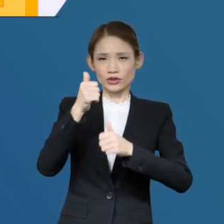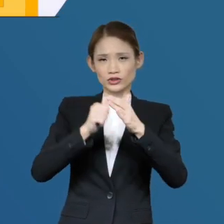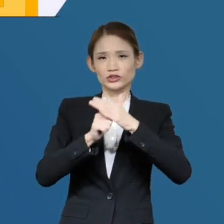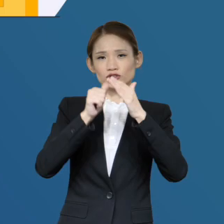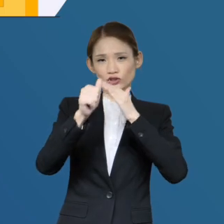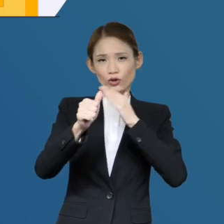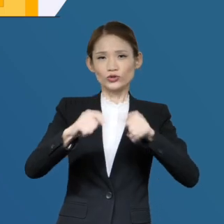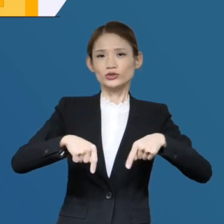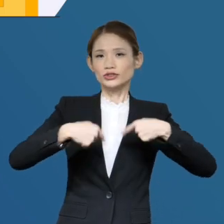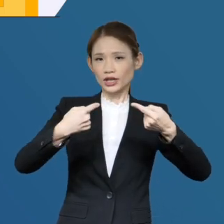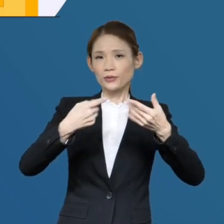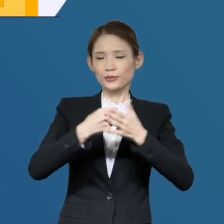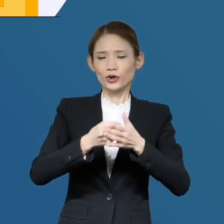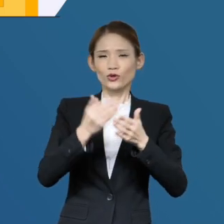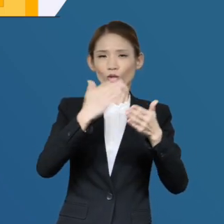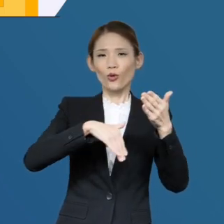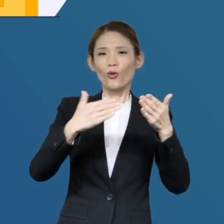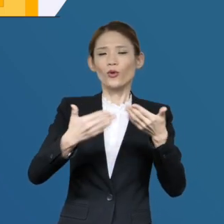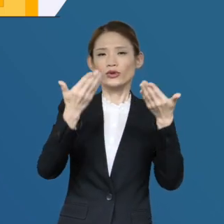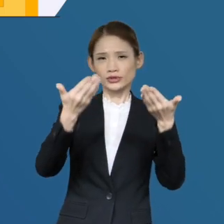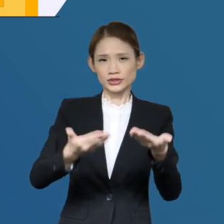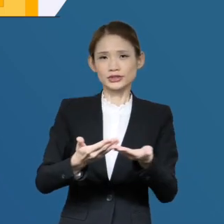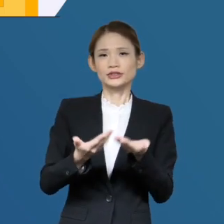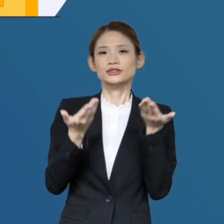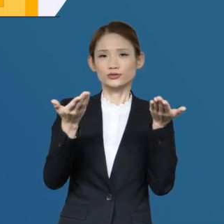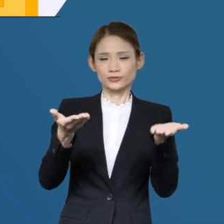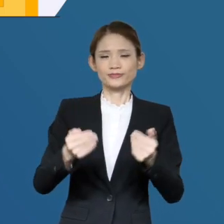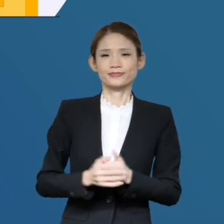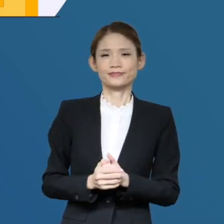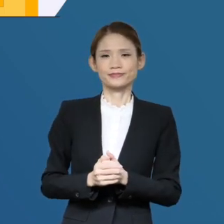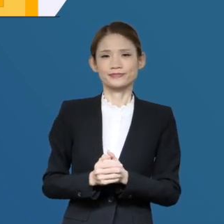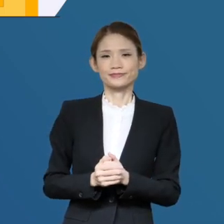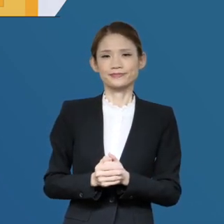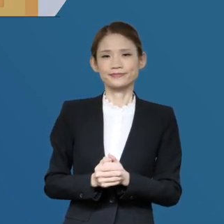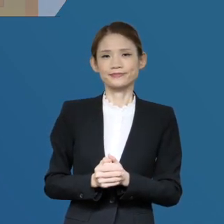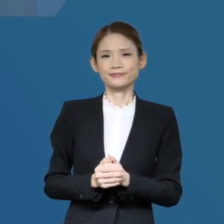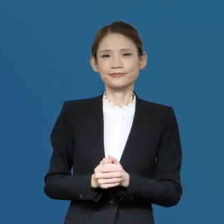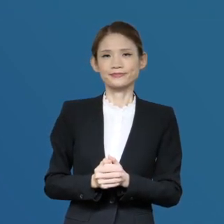선수로 참가하는 경우 공가로 처리될 수 있습니다.